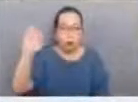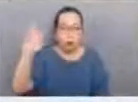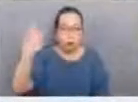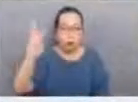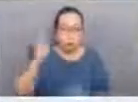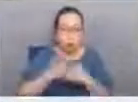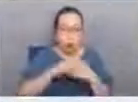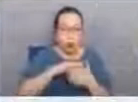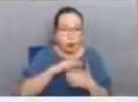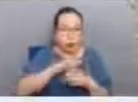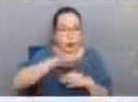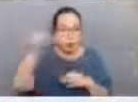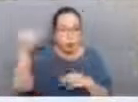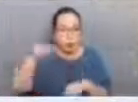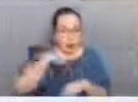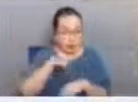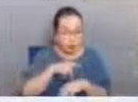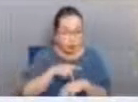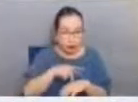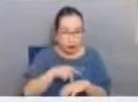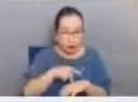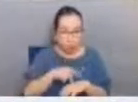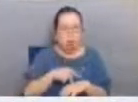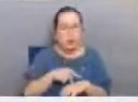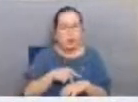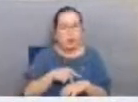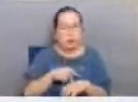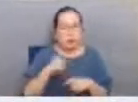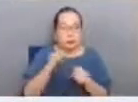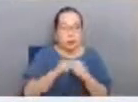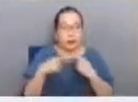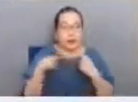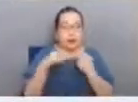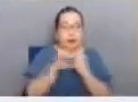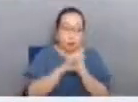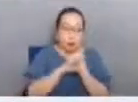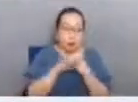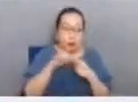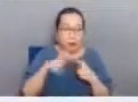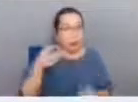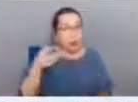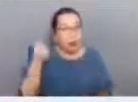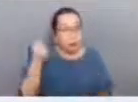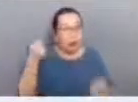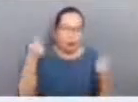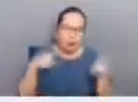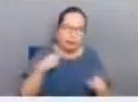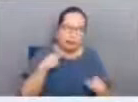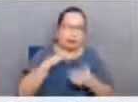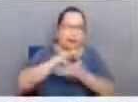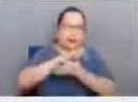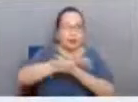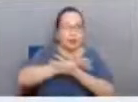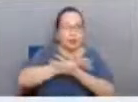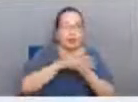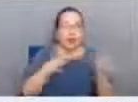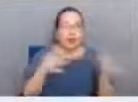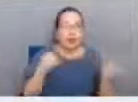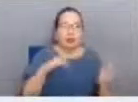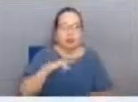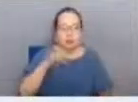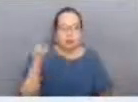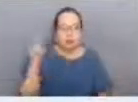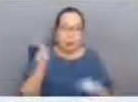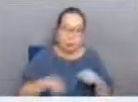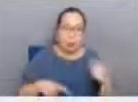Center. I-extend po ng LAC personal namin ang inyong pong OEC. Doon naman po sa nagpo-proseso ng